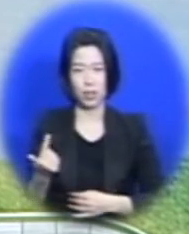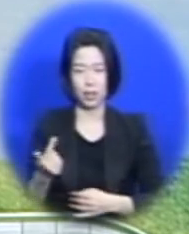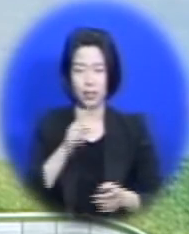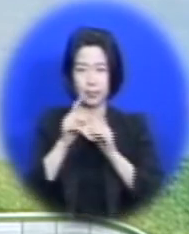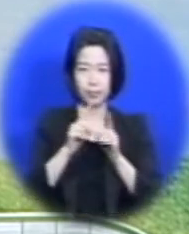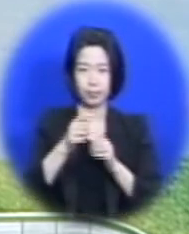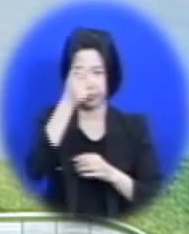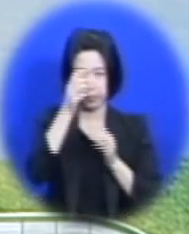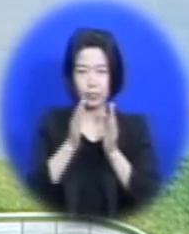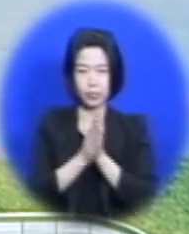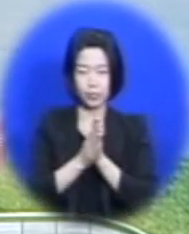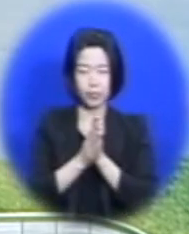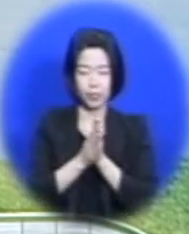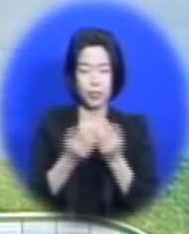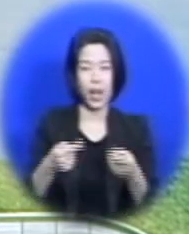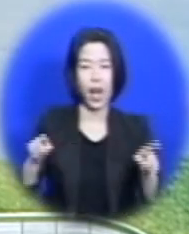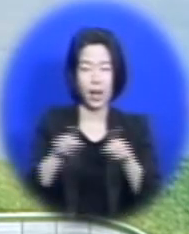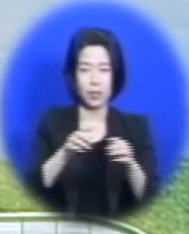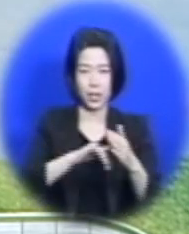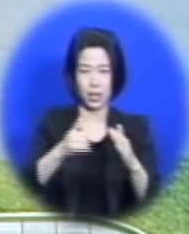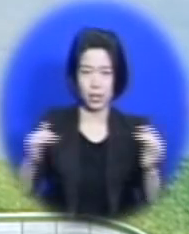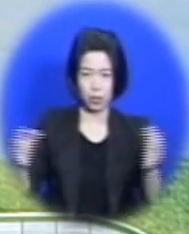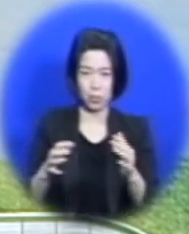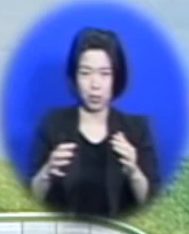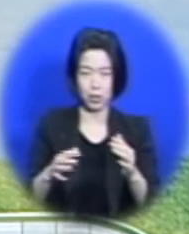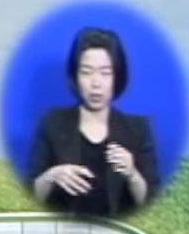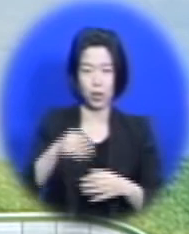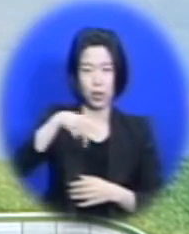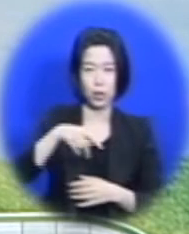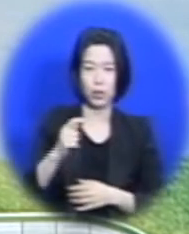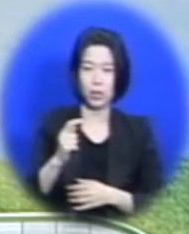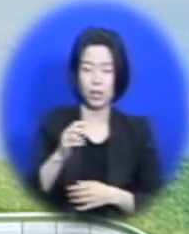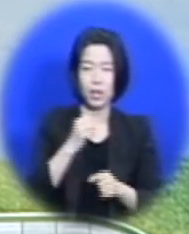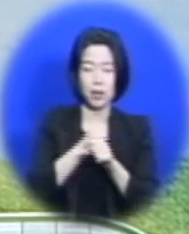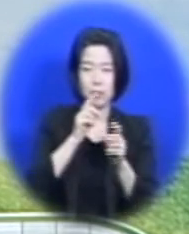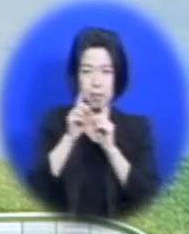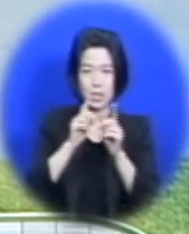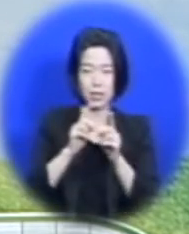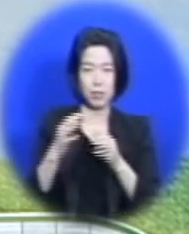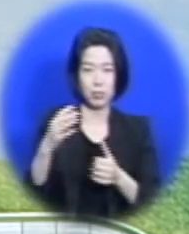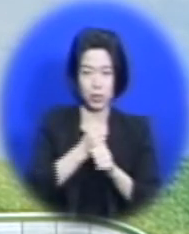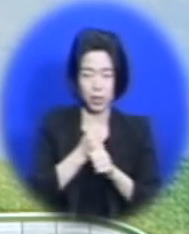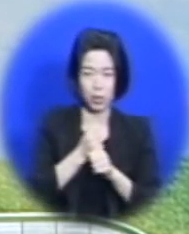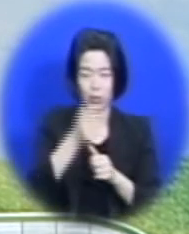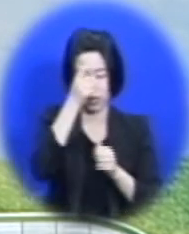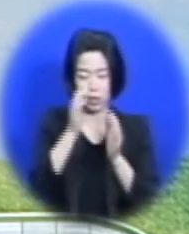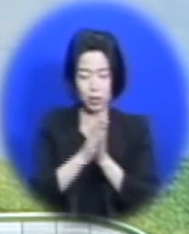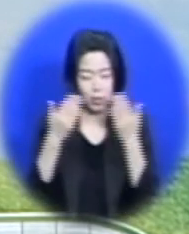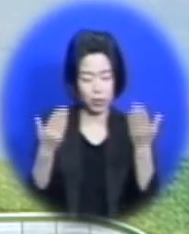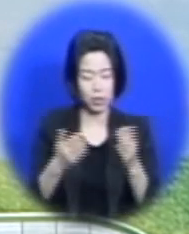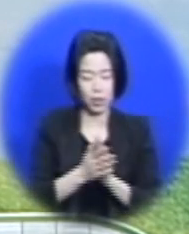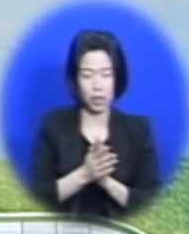말씀 기도를 했습니다. 가족들이 다 모여서 큐티한 말씀을 가지고 말씀을 붙잡고 기도를 하는데 한 절 한 절을